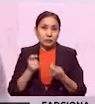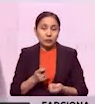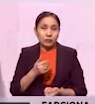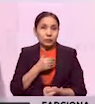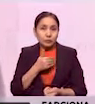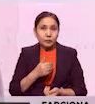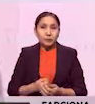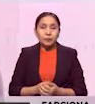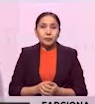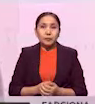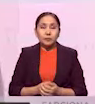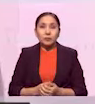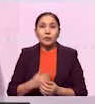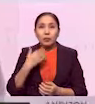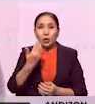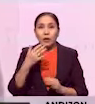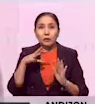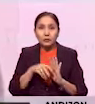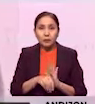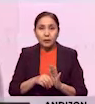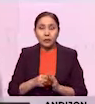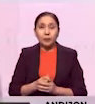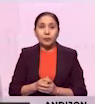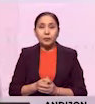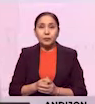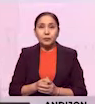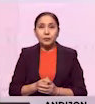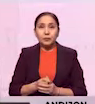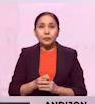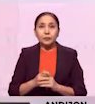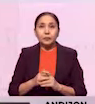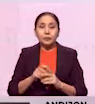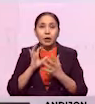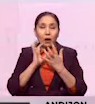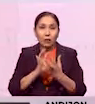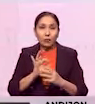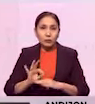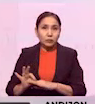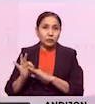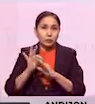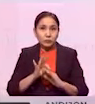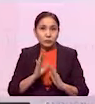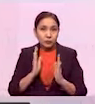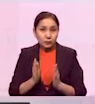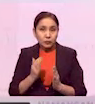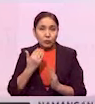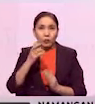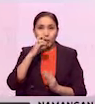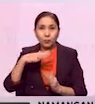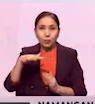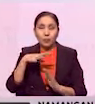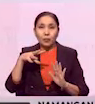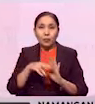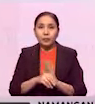tutulgan. Bulardın içinde endi tasuvçılar tarafından avtobuslar alıp kelinse, mamlekat tarafından